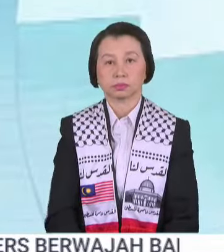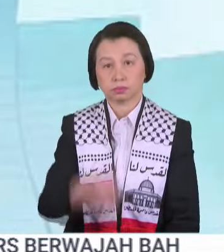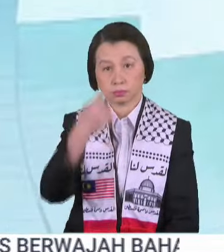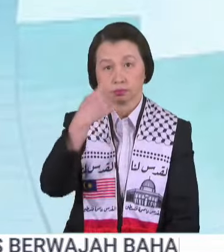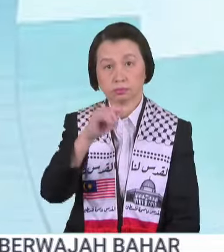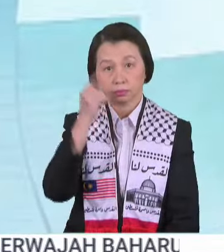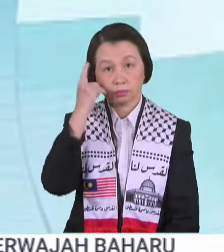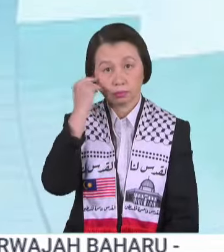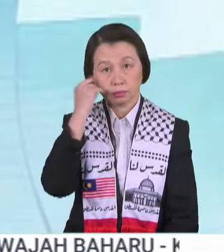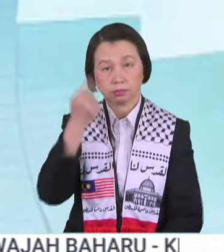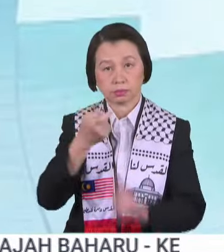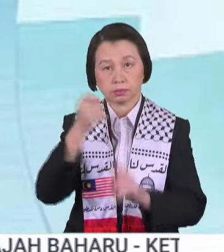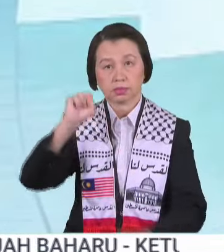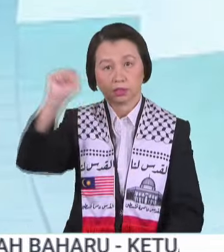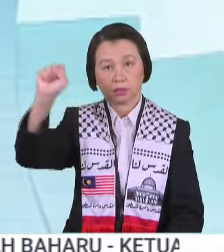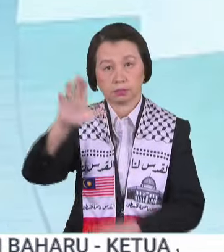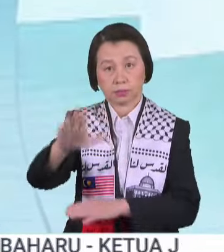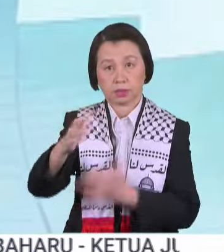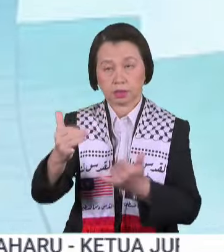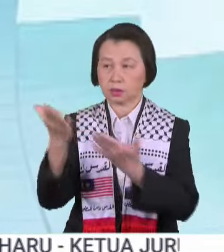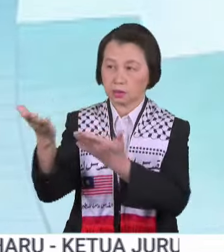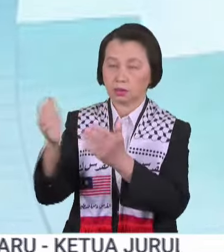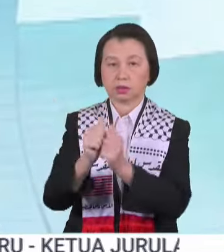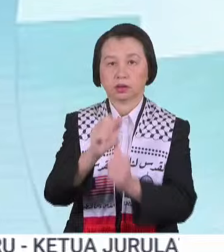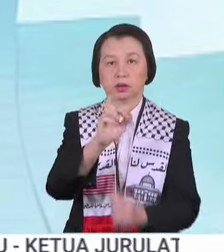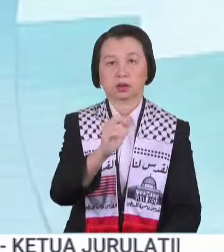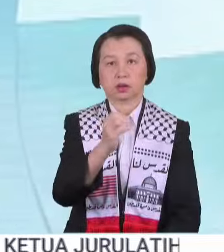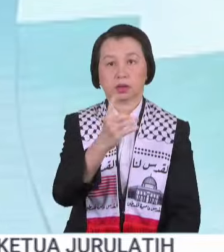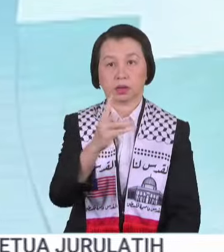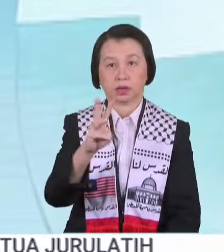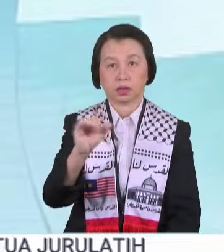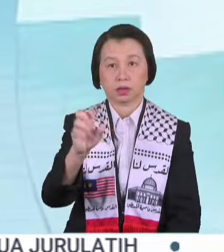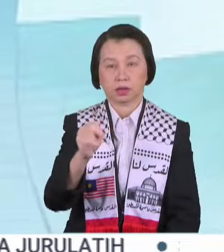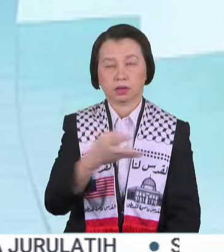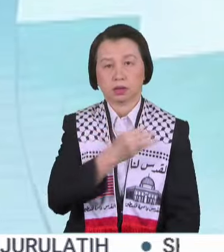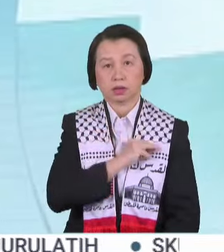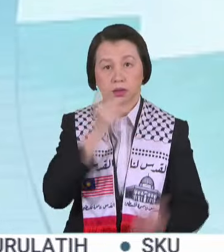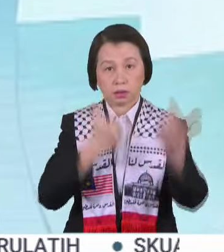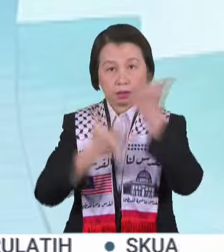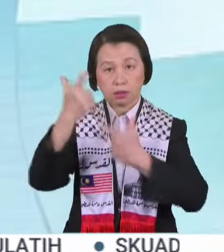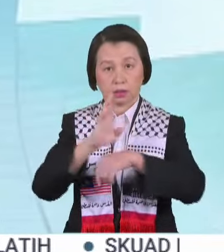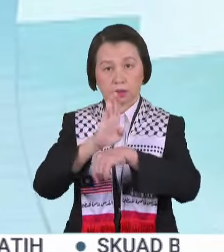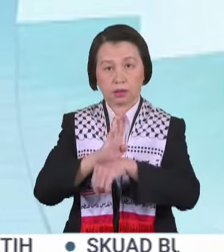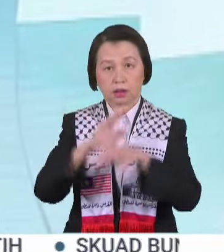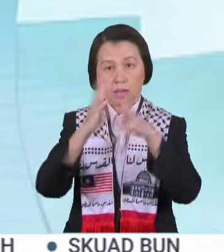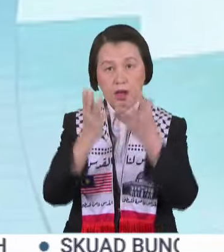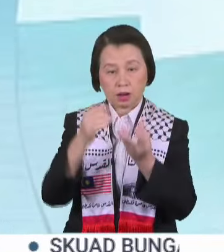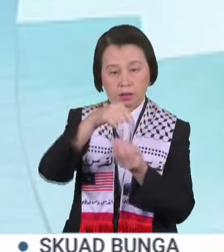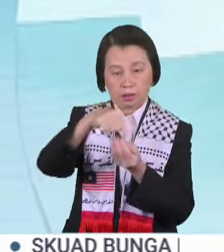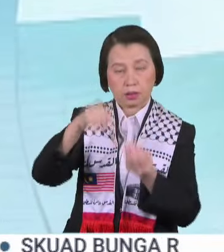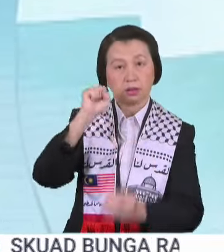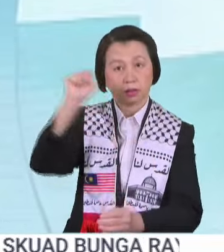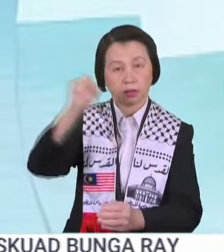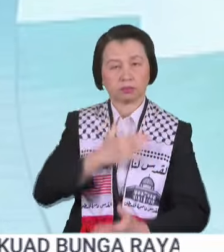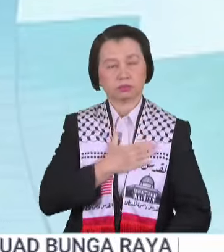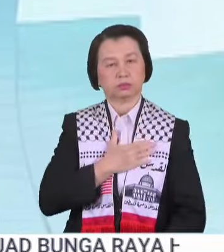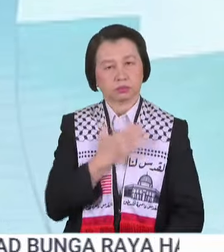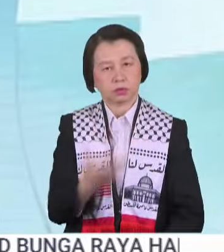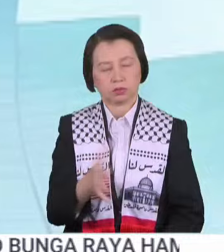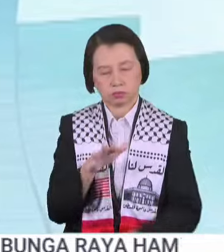Untuk perkembangan dari Sabah petang ini, kita bersama Redwin Robin. Antara fokus, Kementerian Pelancongan, Kebudayaan dan Alam Sekitar Sabah komited dalam